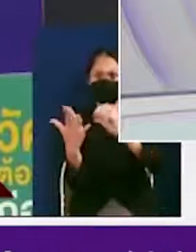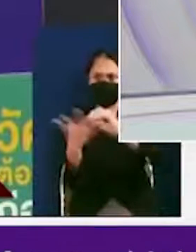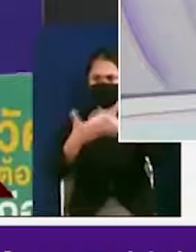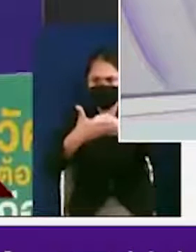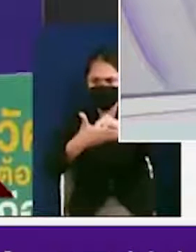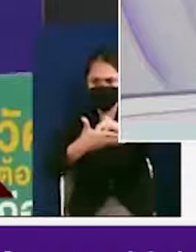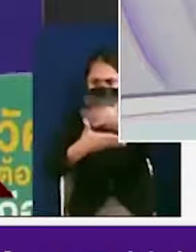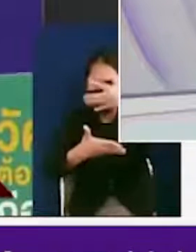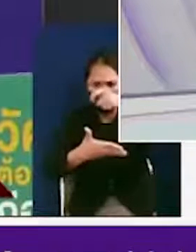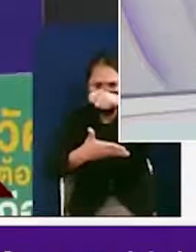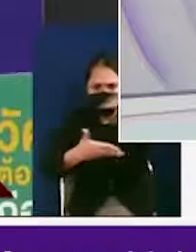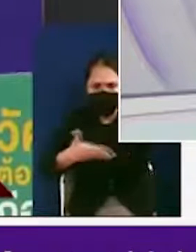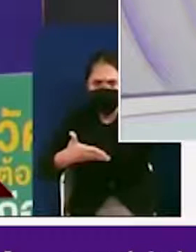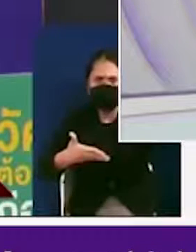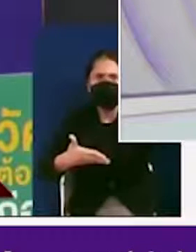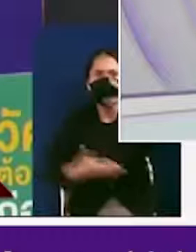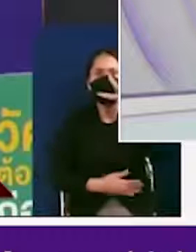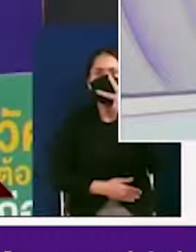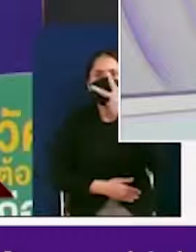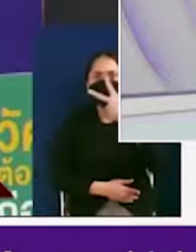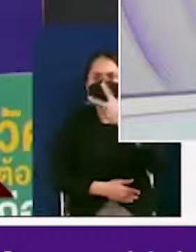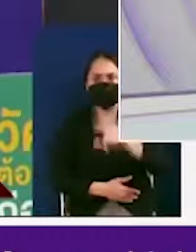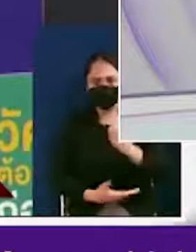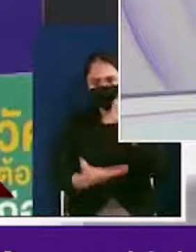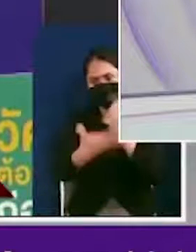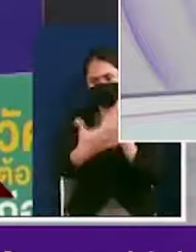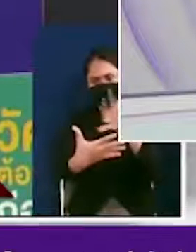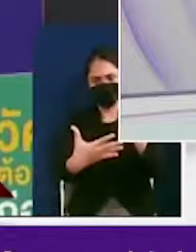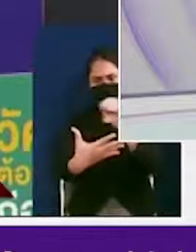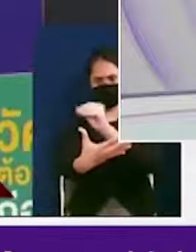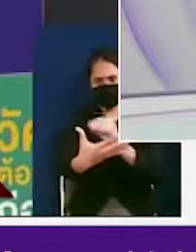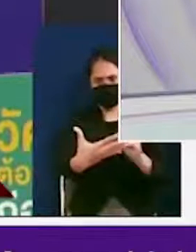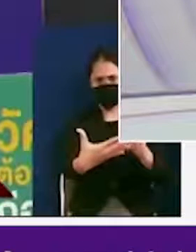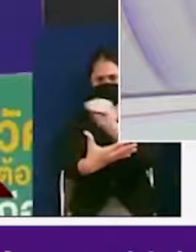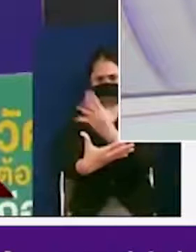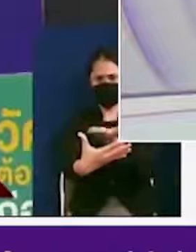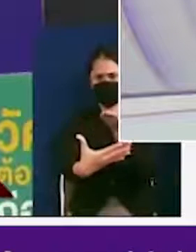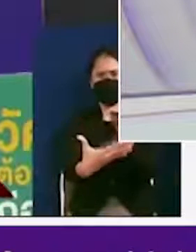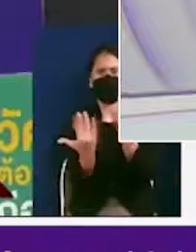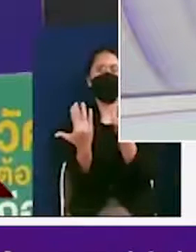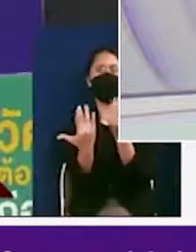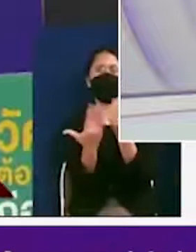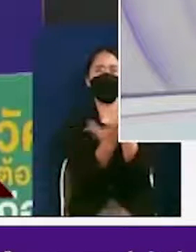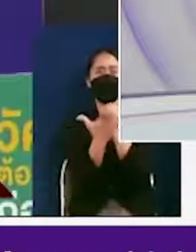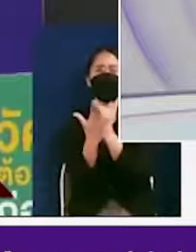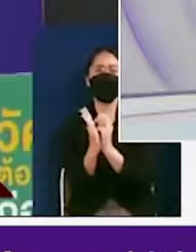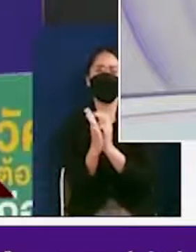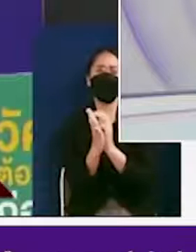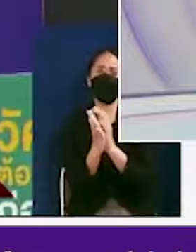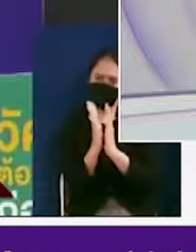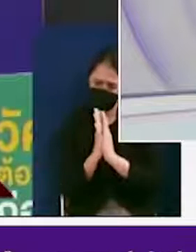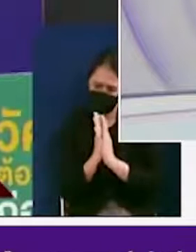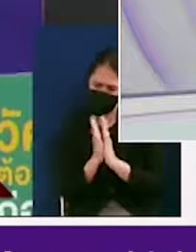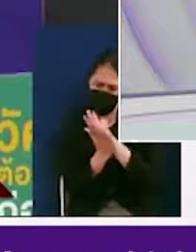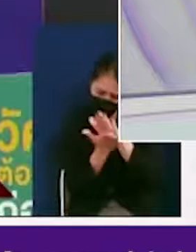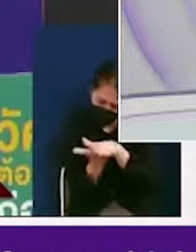มันก็คนก็จะมาแล้วก็ต้องมาโวยวายว่าเอ้ามันเกิดอะไรขึ้นนั่นคือการแสดงตัวค่ะว่าคุณคือคนในบุคคลนั้น แล้วคนที่เข